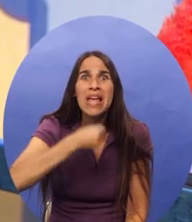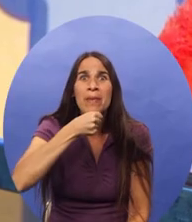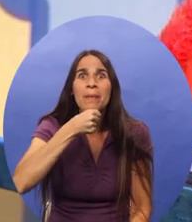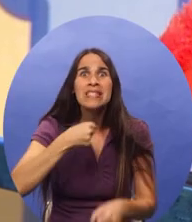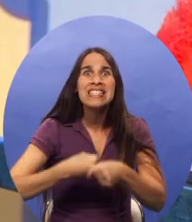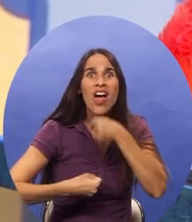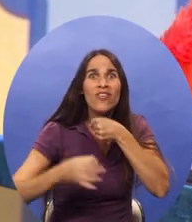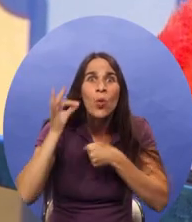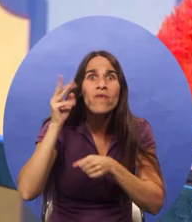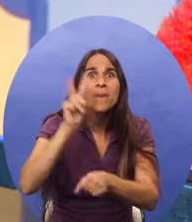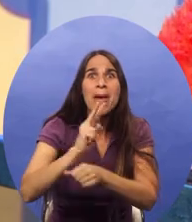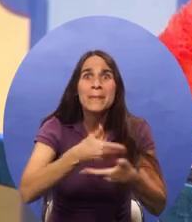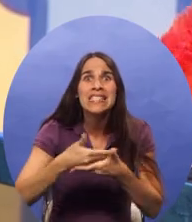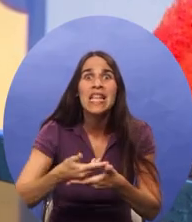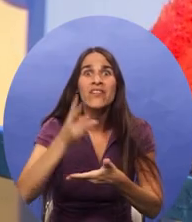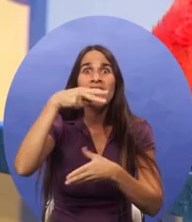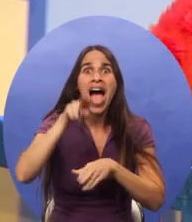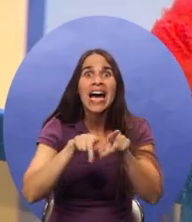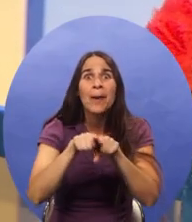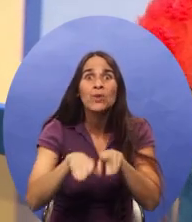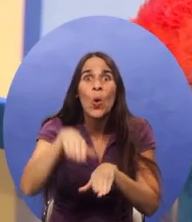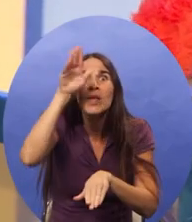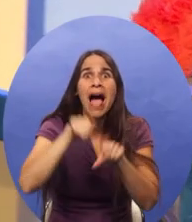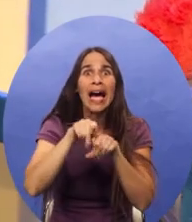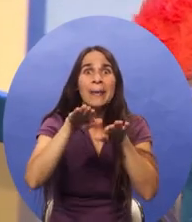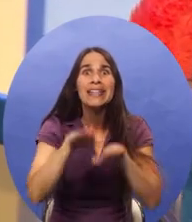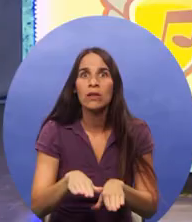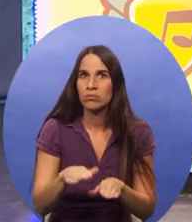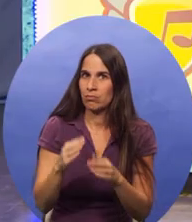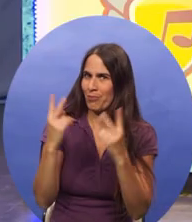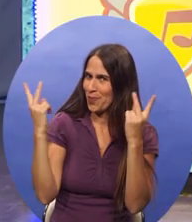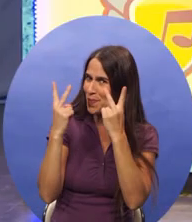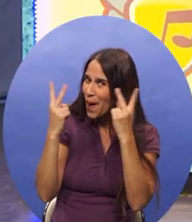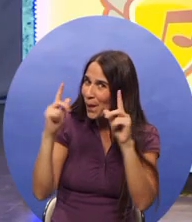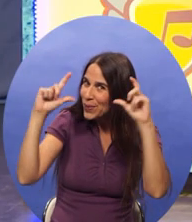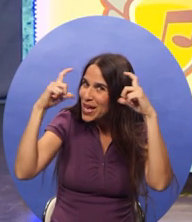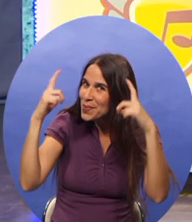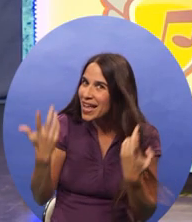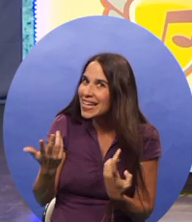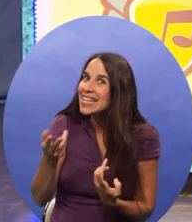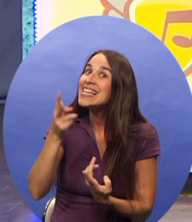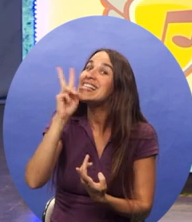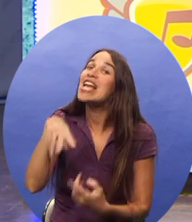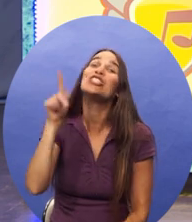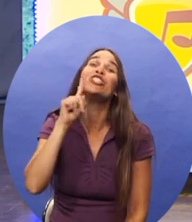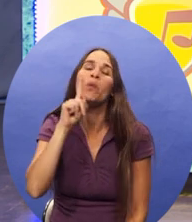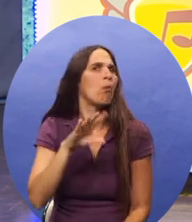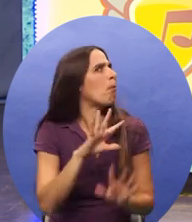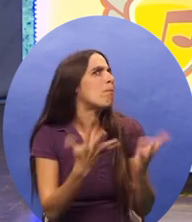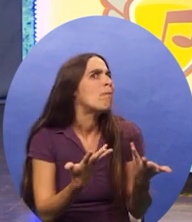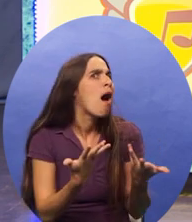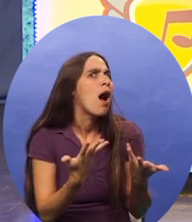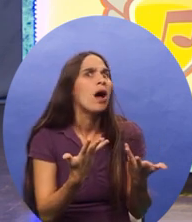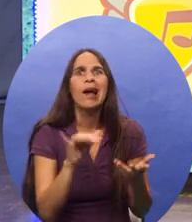וסבים וסבתות ובייביסיטרים ואחים גדולים ואחים קטנים! נו, ברור, שבתאי! יש לזה אפילו שם.